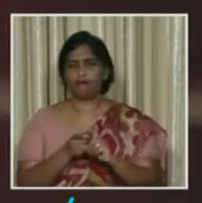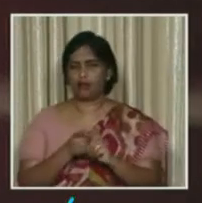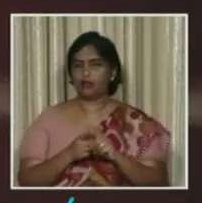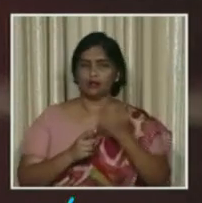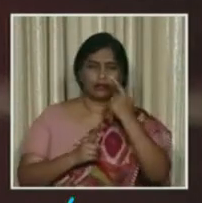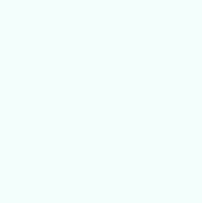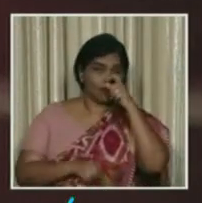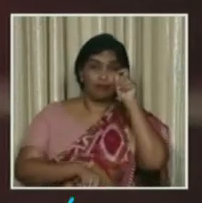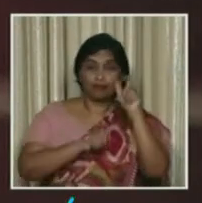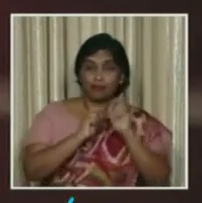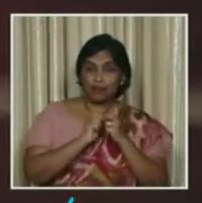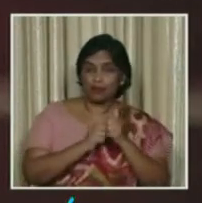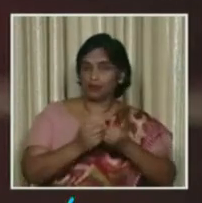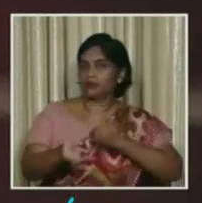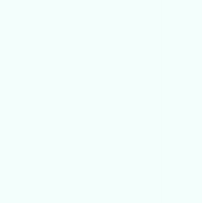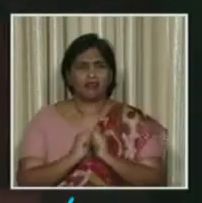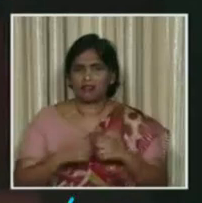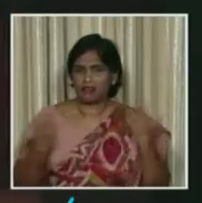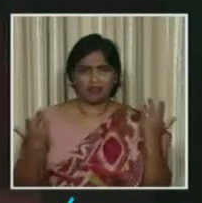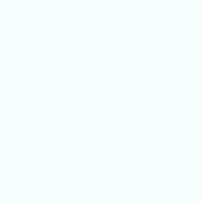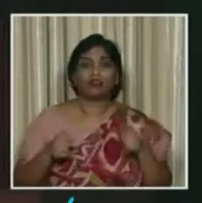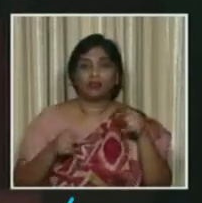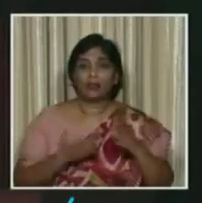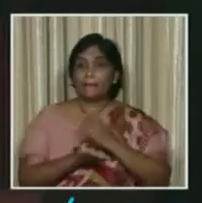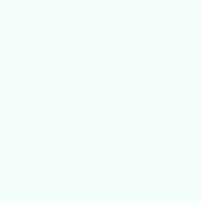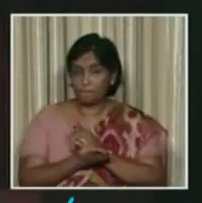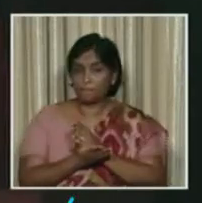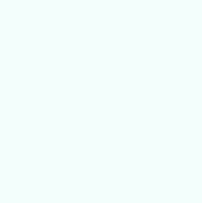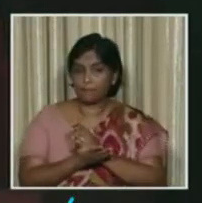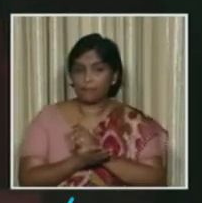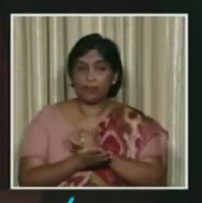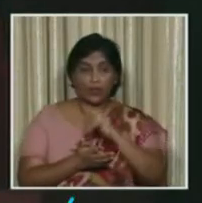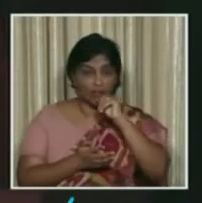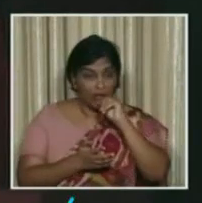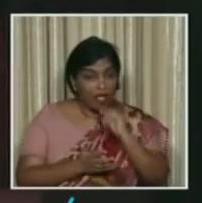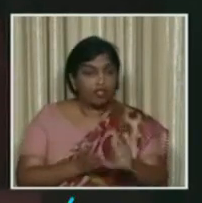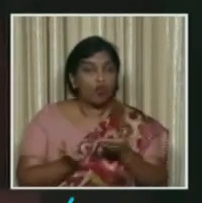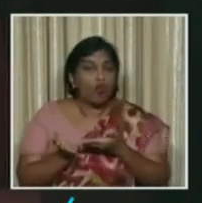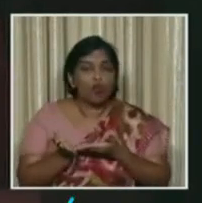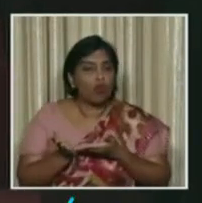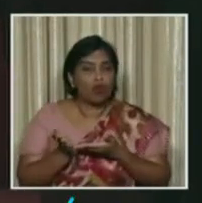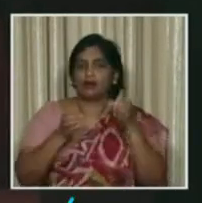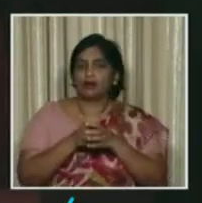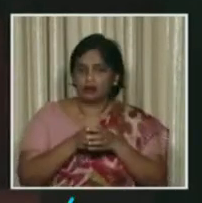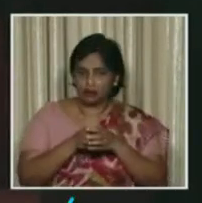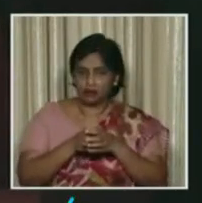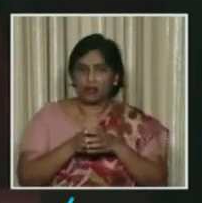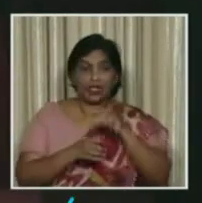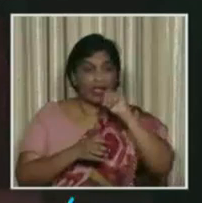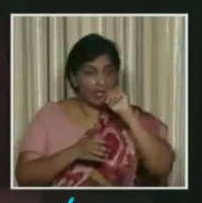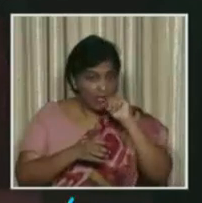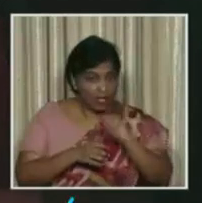පාස්කු වින්දිතයන්ට සාධාරණ ඉෂ්ට කරන්න බෑ. මේකේ බෙදීමක් තියෙන්නේ සත්‍ය කුමක්ද කියලා හොයන කණ්ඩායමත්,